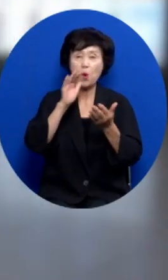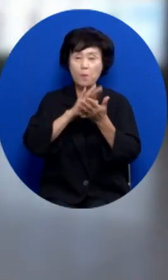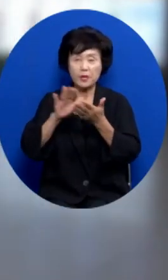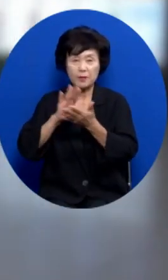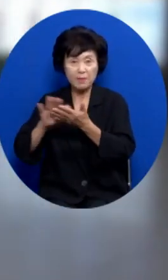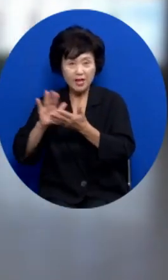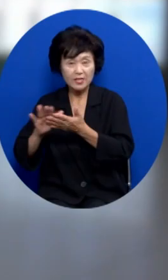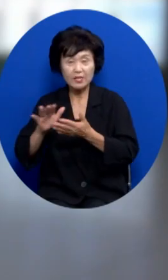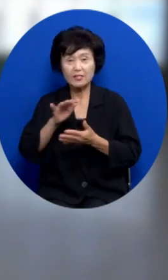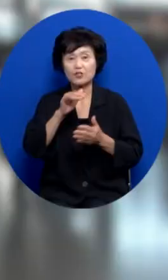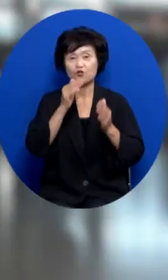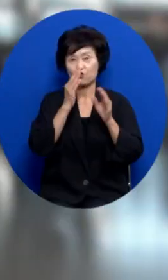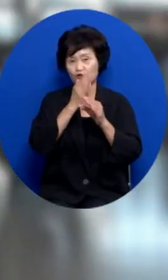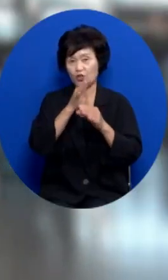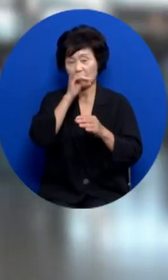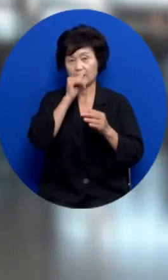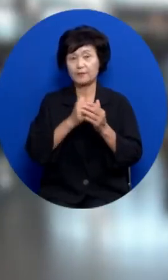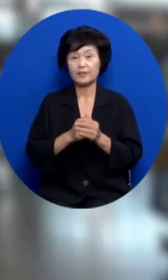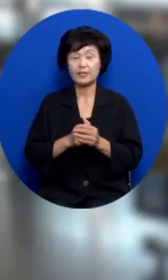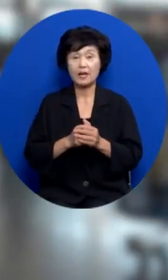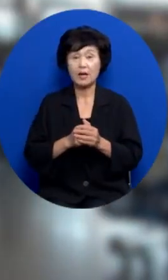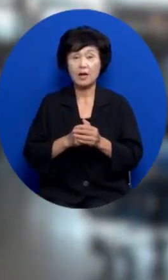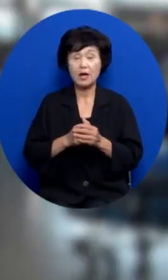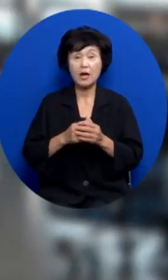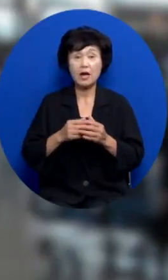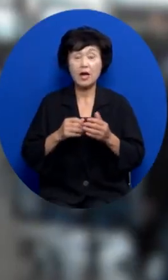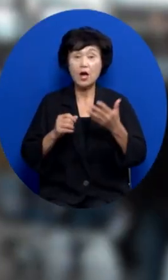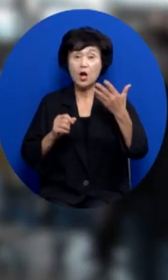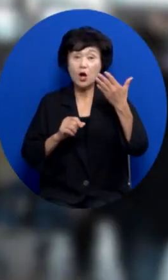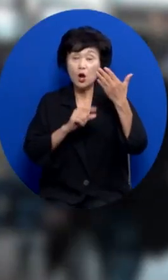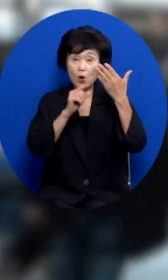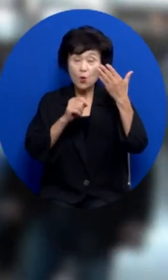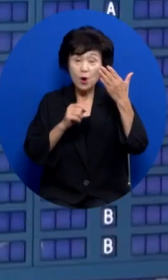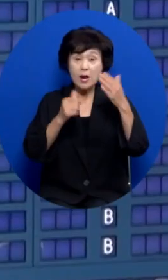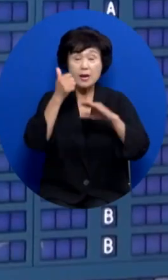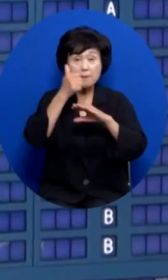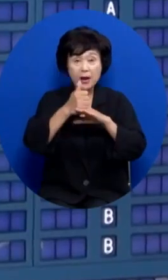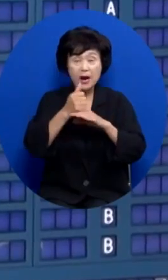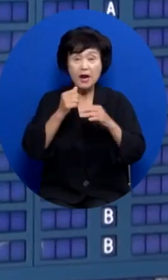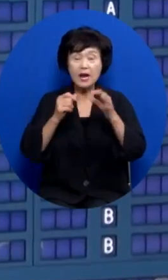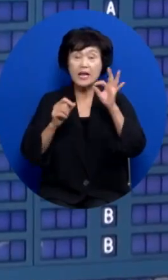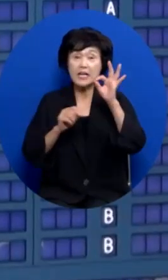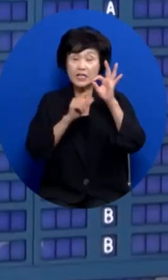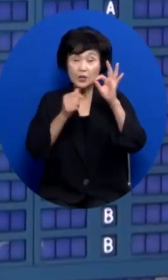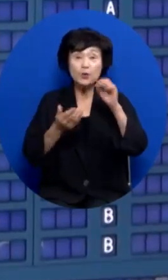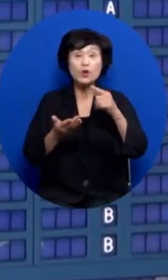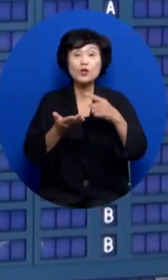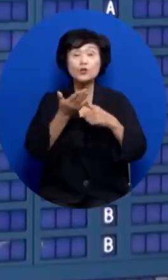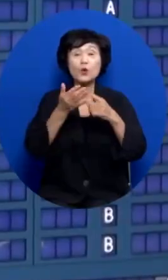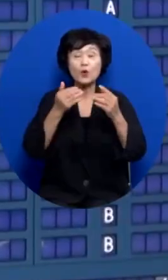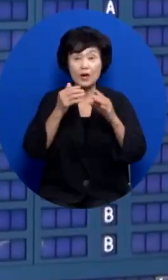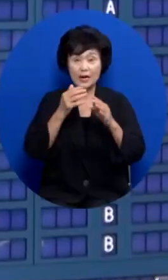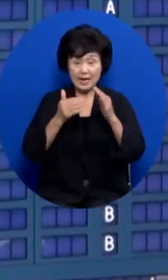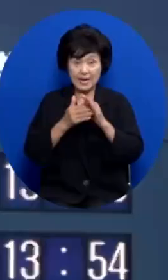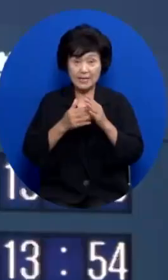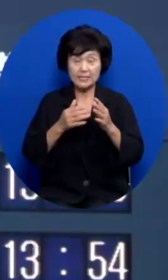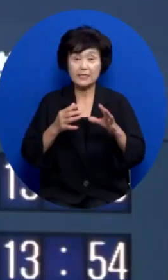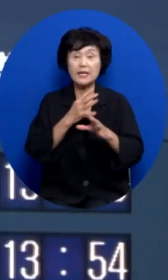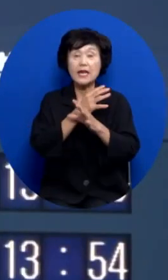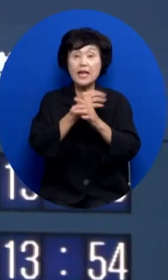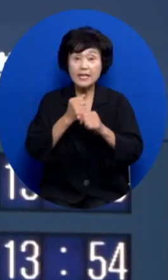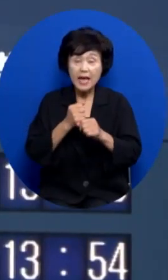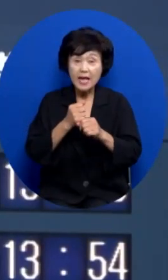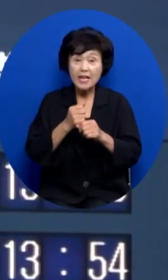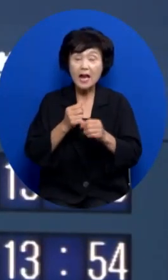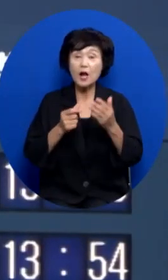항공업계에 따르면 국적 항공사들의 다음 달 말에서 10월 초 주요 국내선, 국제선 노선 예약률은 예년 명절